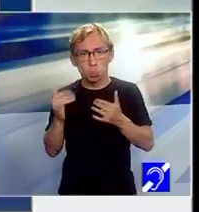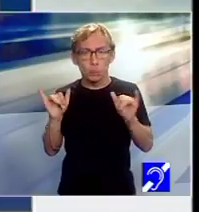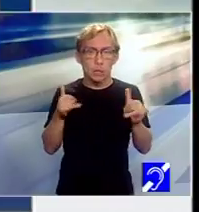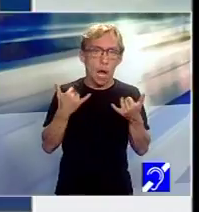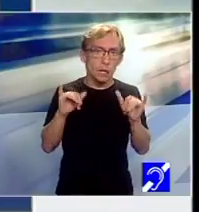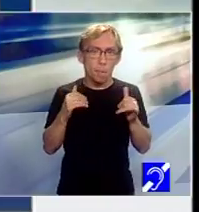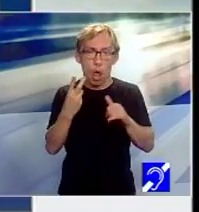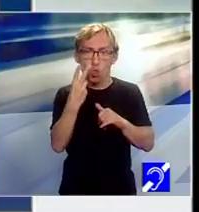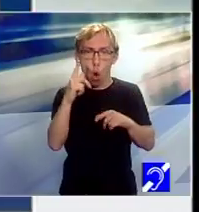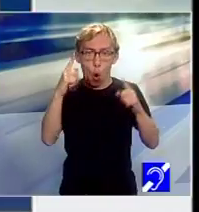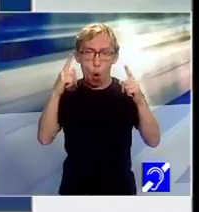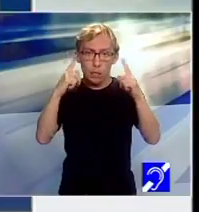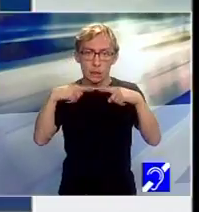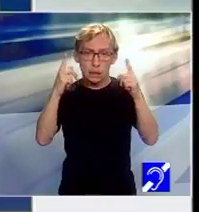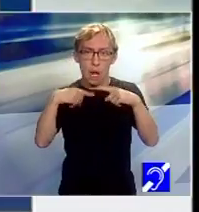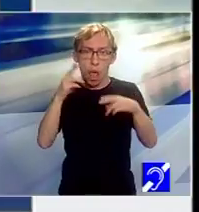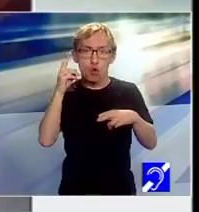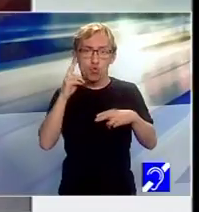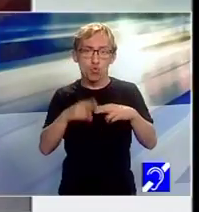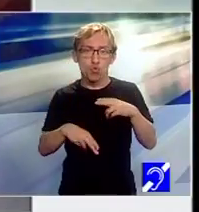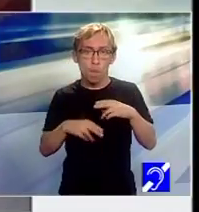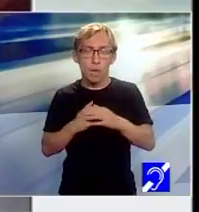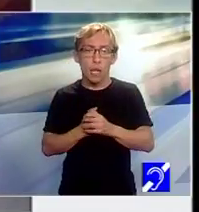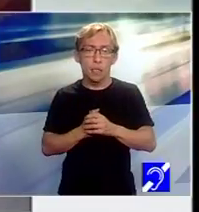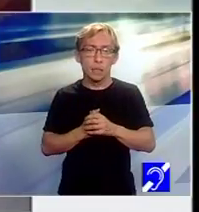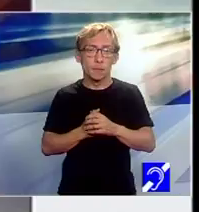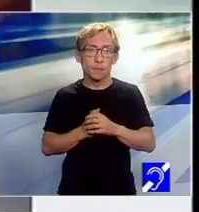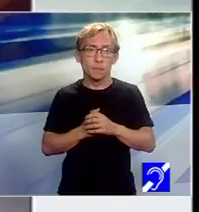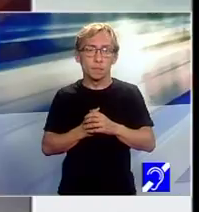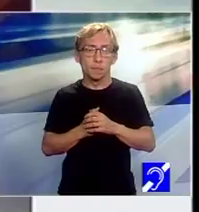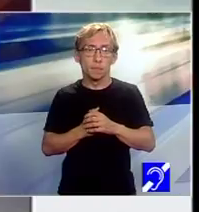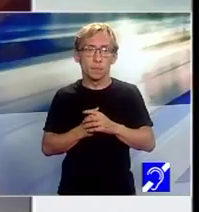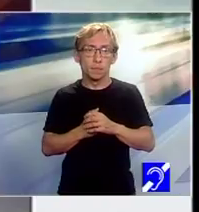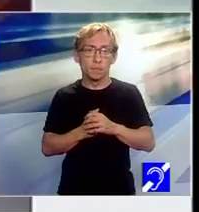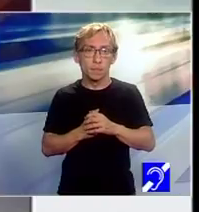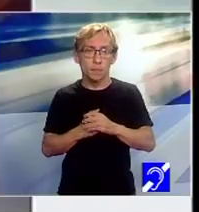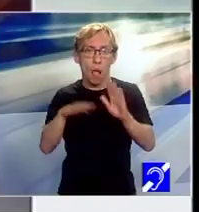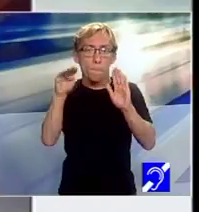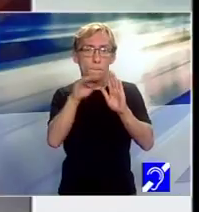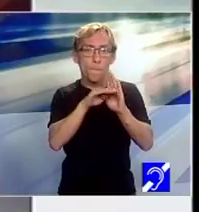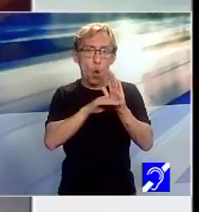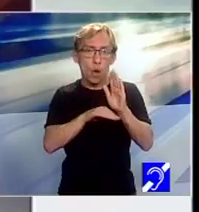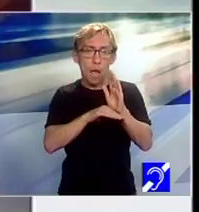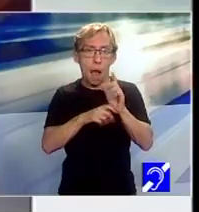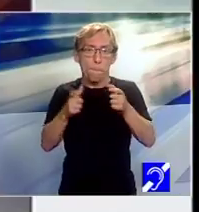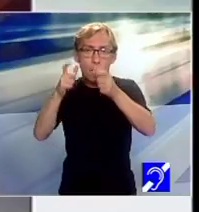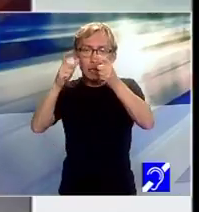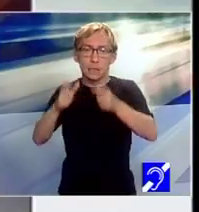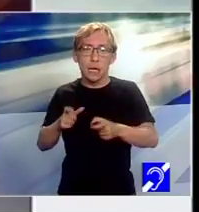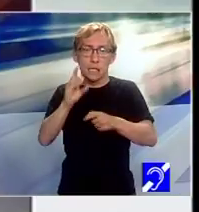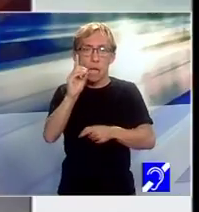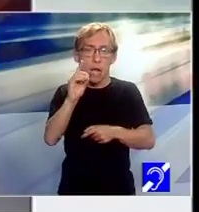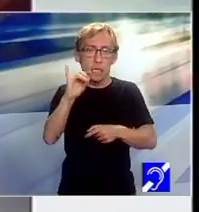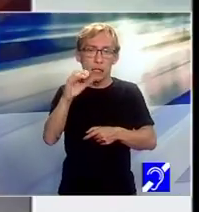În 2 zile jumătate, să spunem așa, da, după ce ați încheiat vineri programul în secția de dializă, ați pornit motoarele.